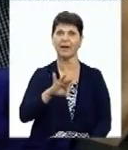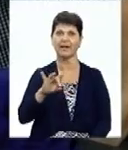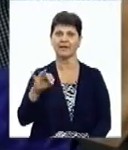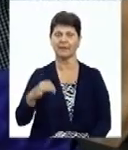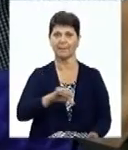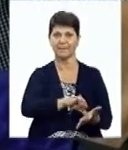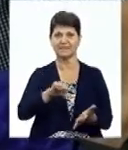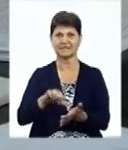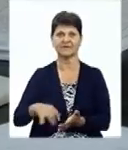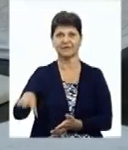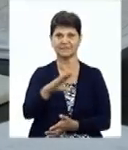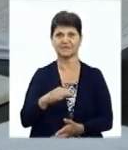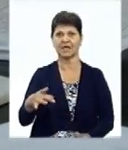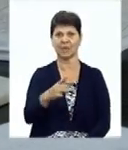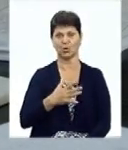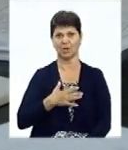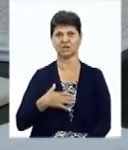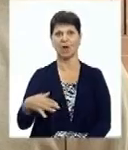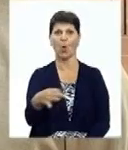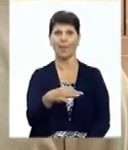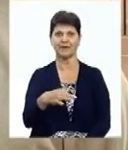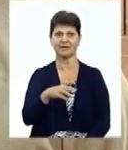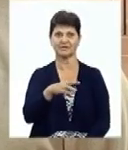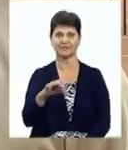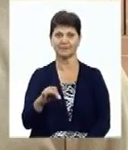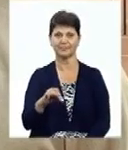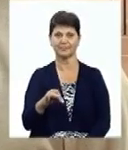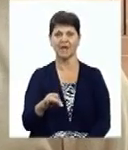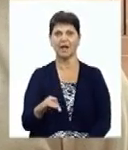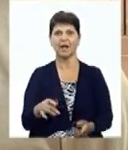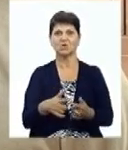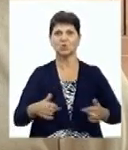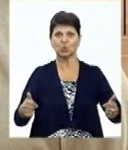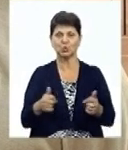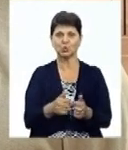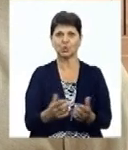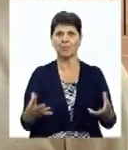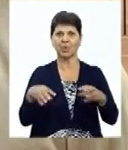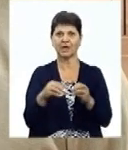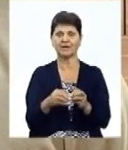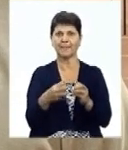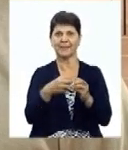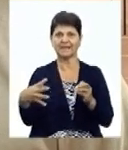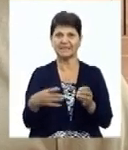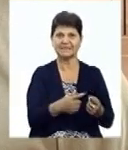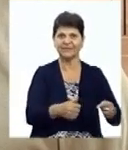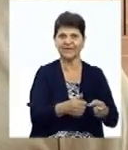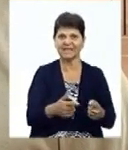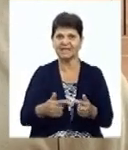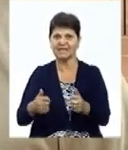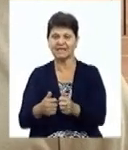змаганнях представлені усі райони нашої області. Структура поєднує 15 відділень, а в кожне